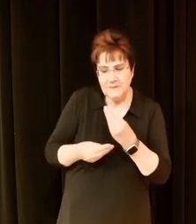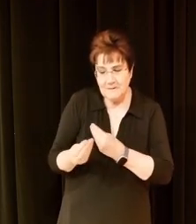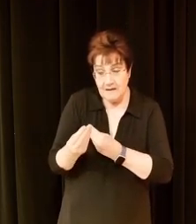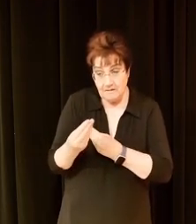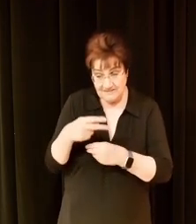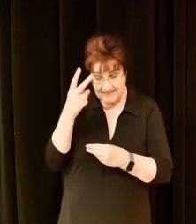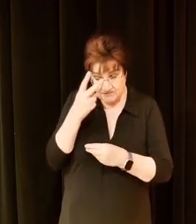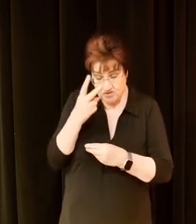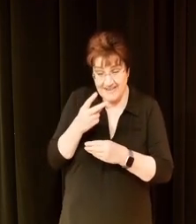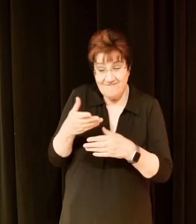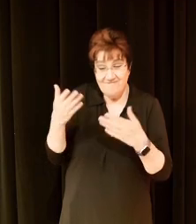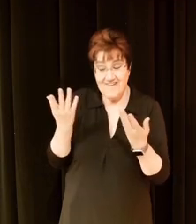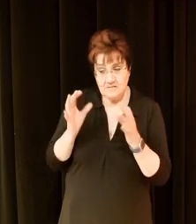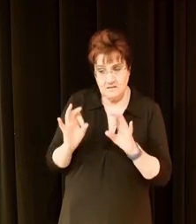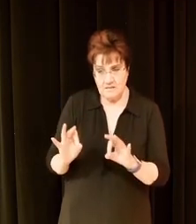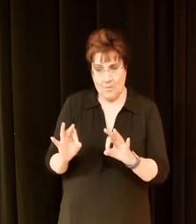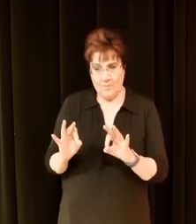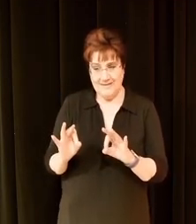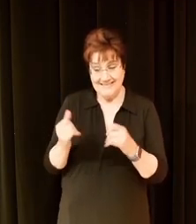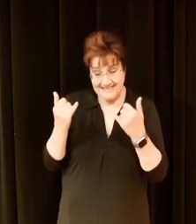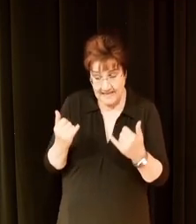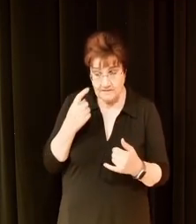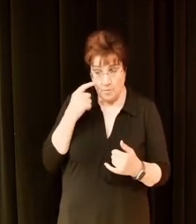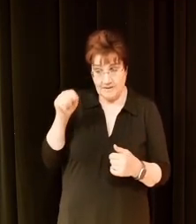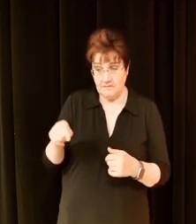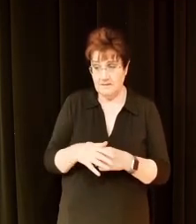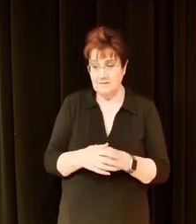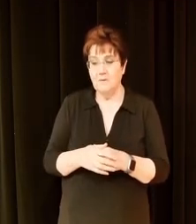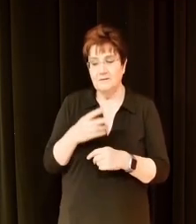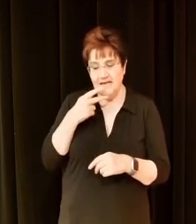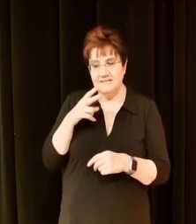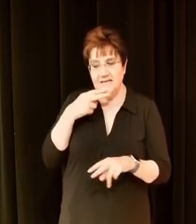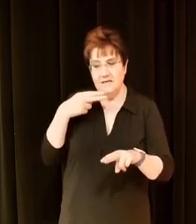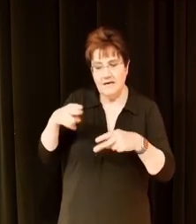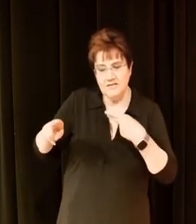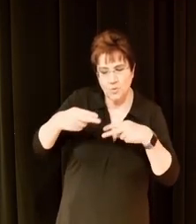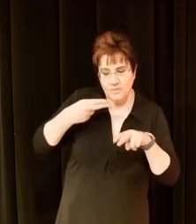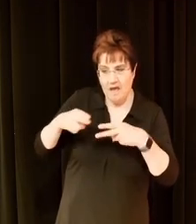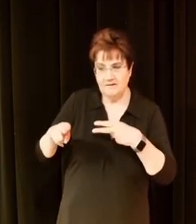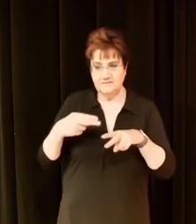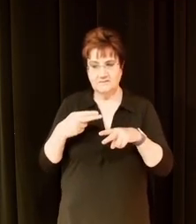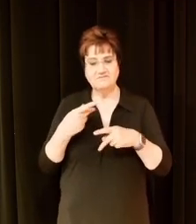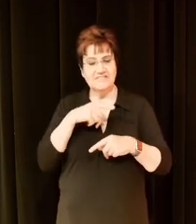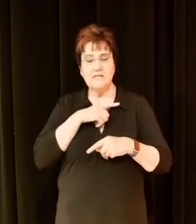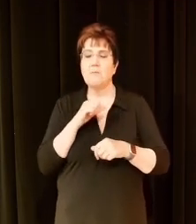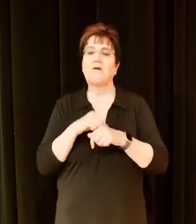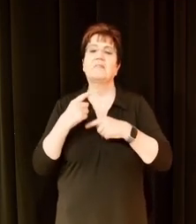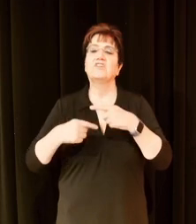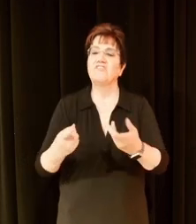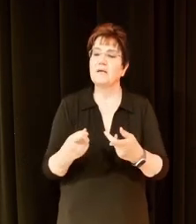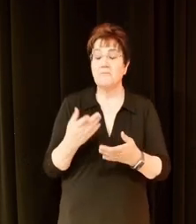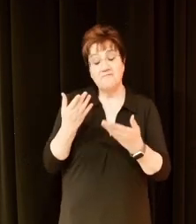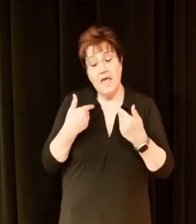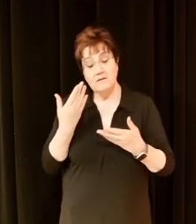in dem Moment? Und das hat mehr mit eben einem Resonanzgefühl zu tun, was wir entwickeln können, wozu wir vielleicht bereit sind